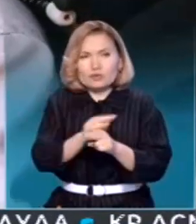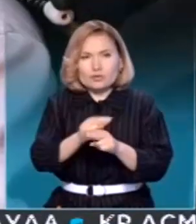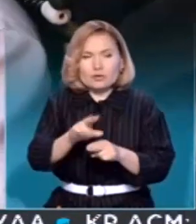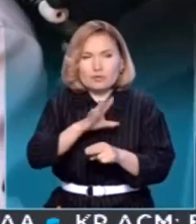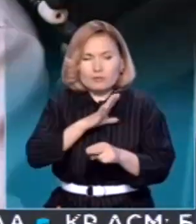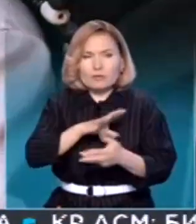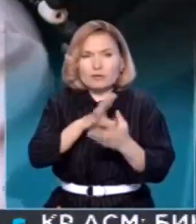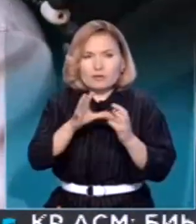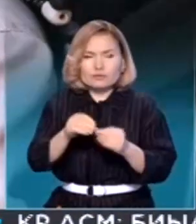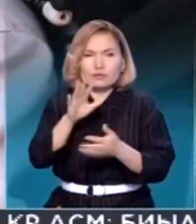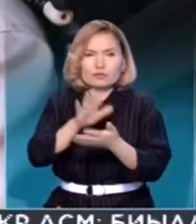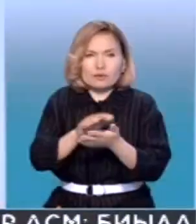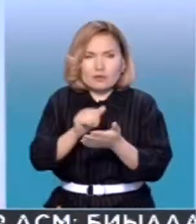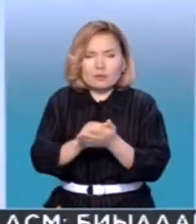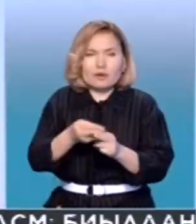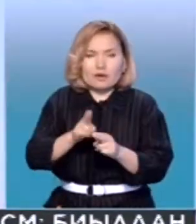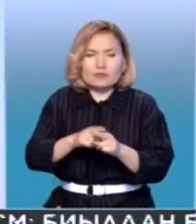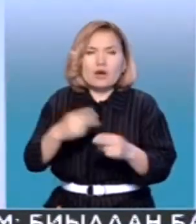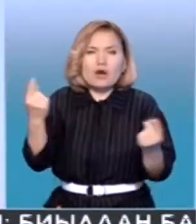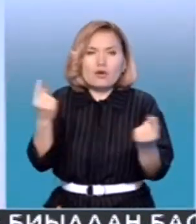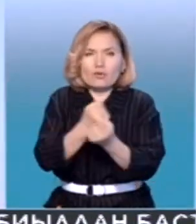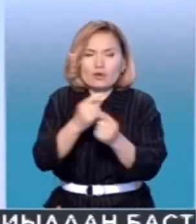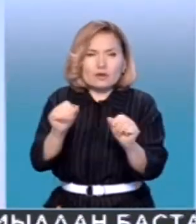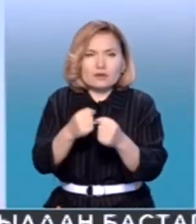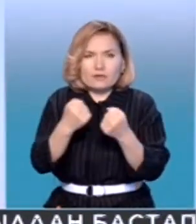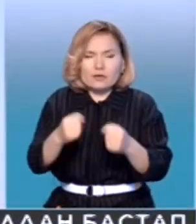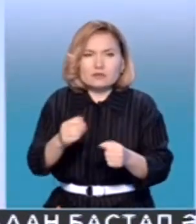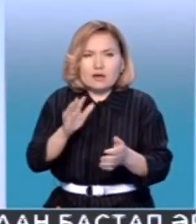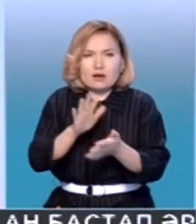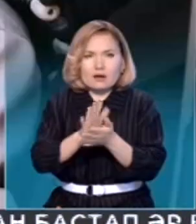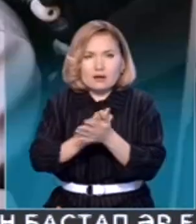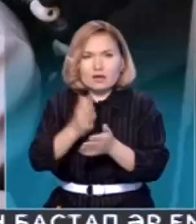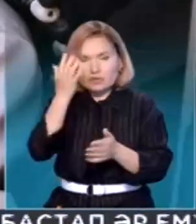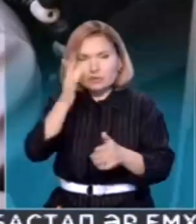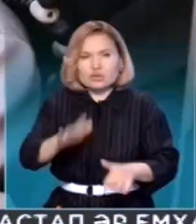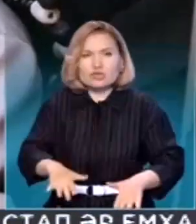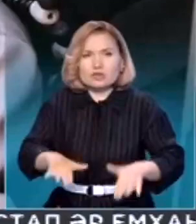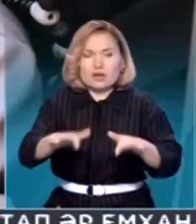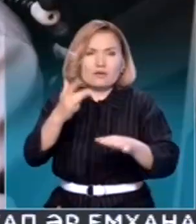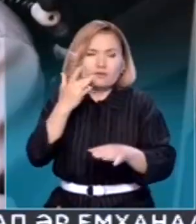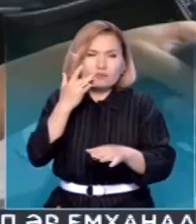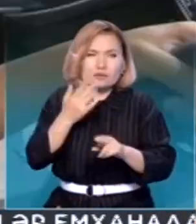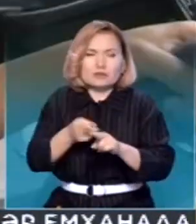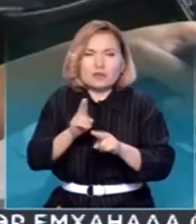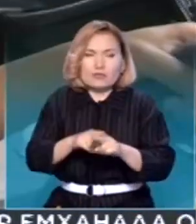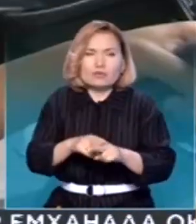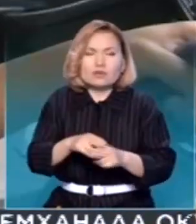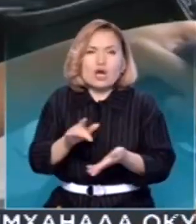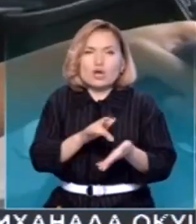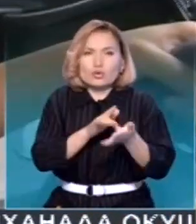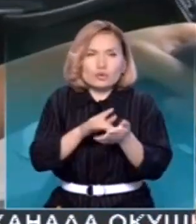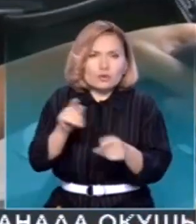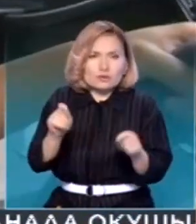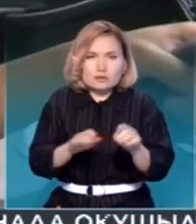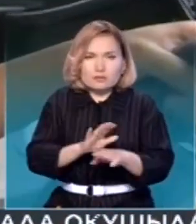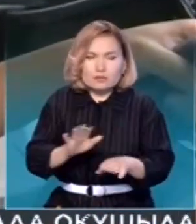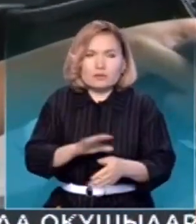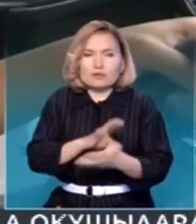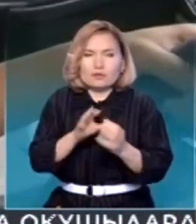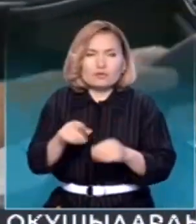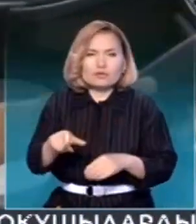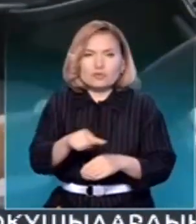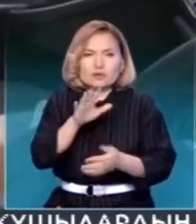жолаушылар. Олар жылап келеді ғой. Аналар шаң-шаң шаршап, шүлдеп, әрең келдік деп келеді. Жолдың бәрі шұрық тесік,